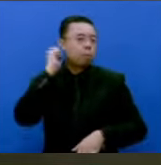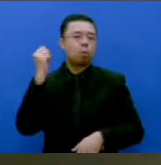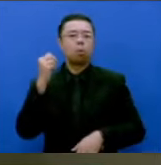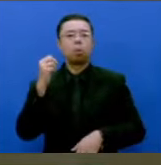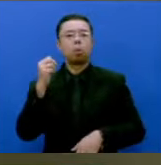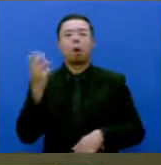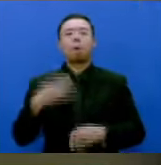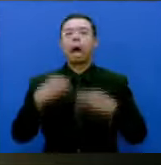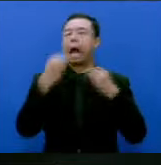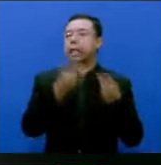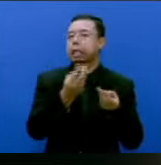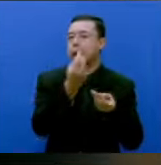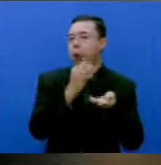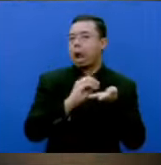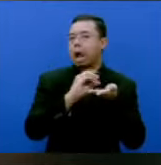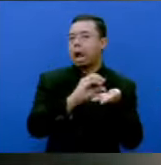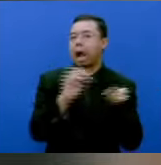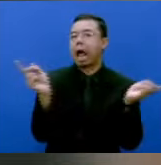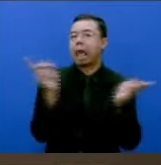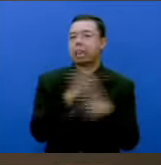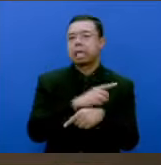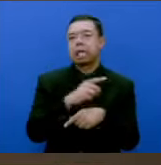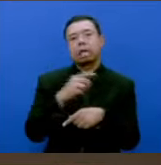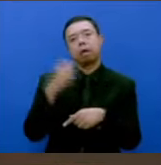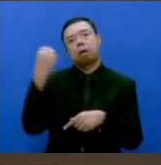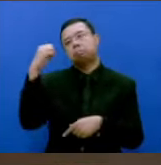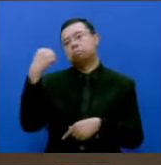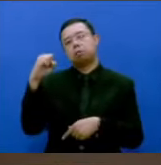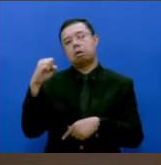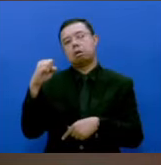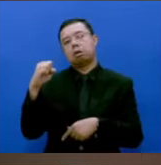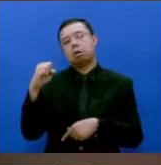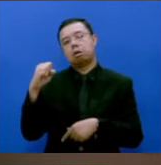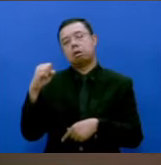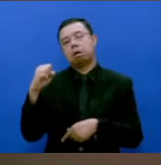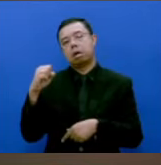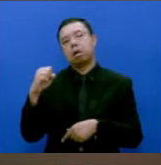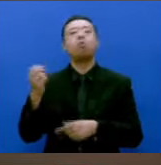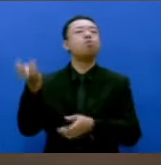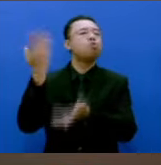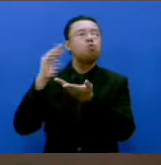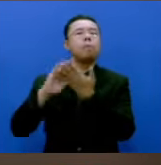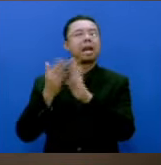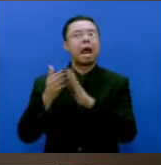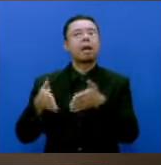mampu memberikan sejumlah uang sebagai ganti rugi pembangunan rumah yang dilakukan suami pertamanya.